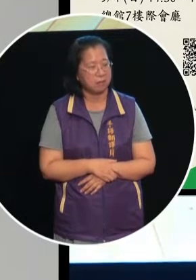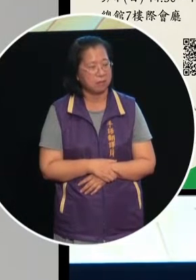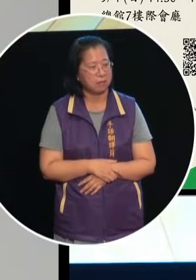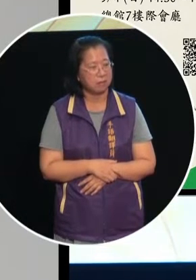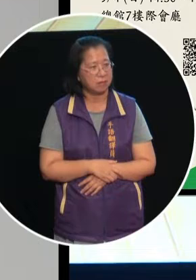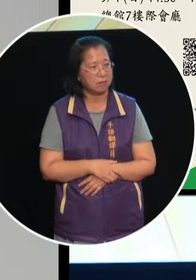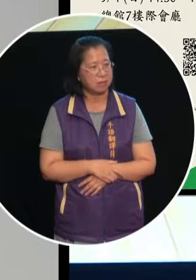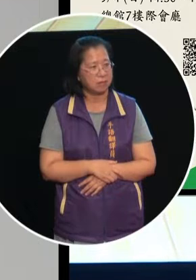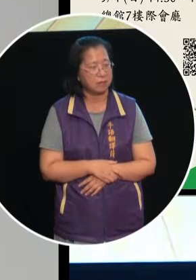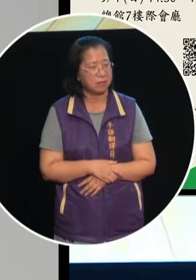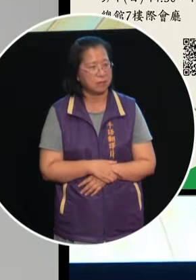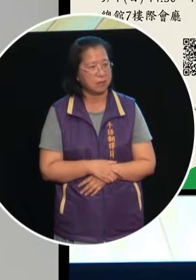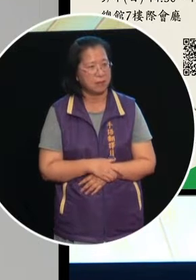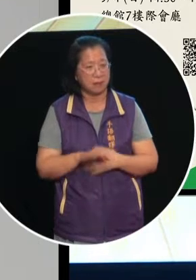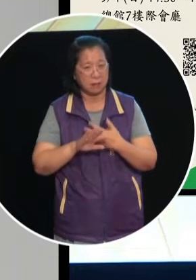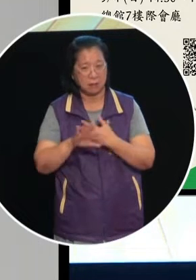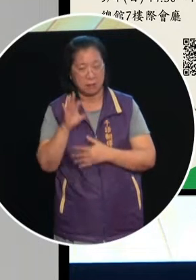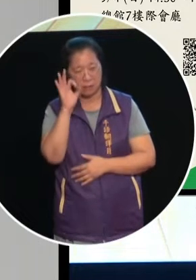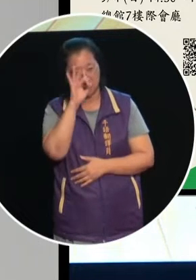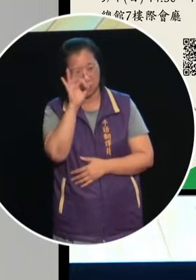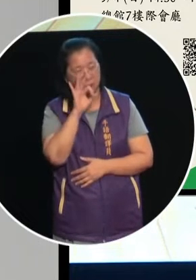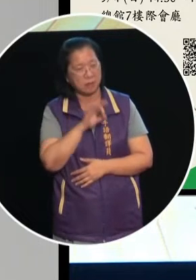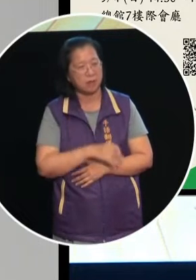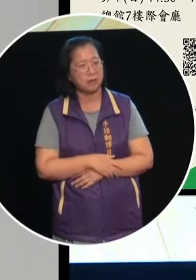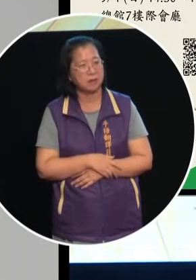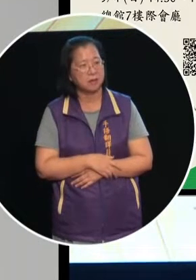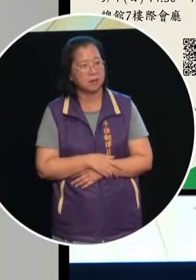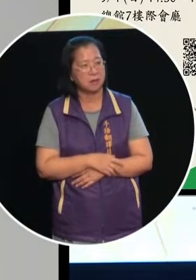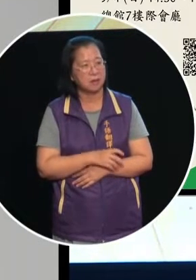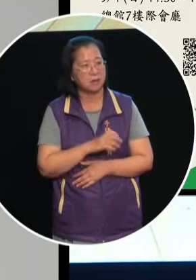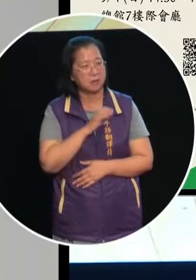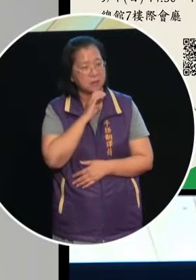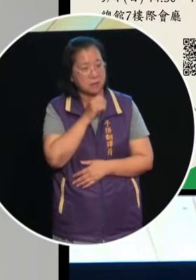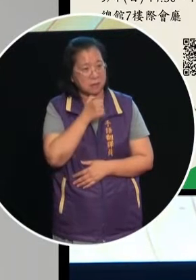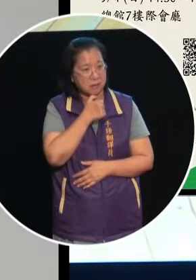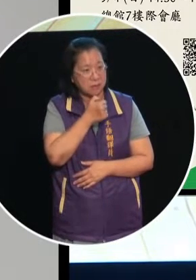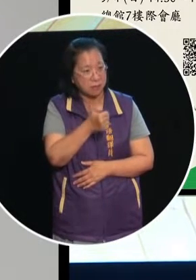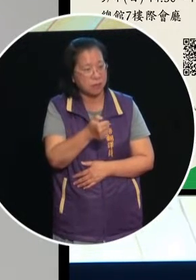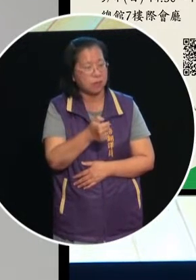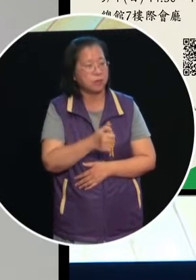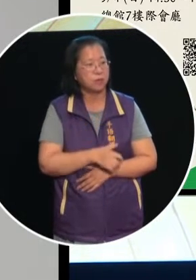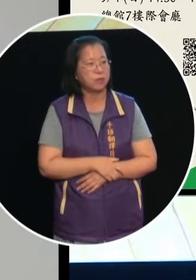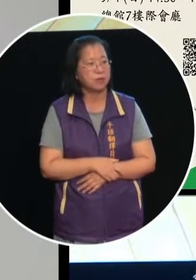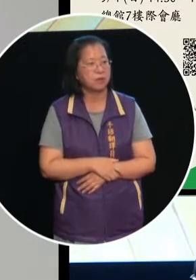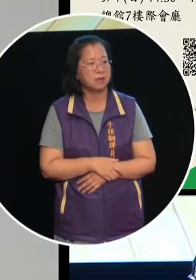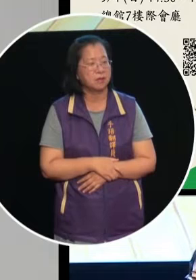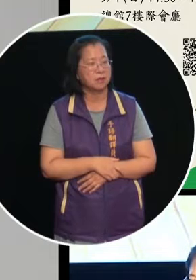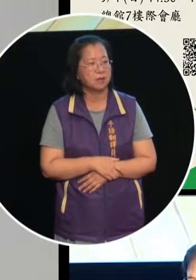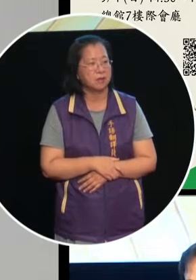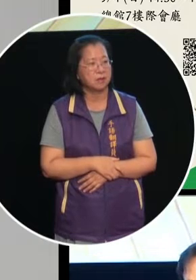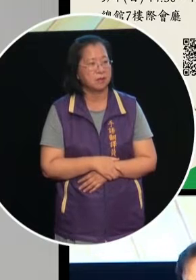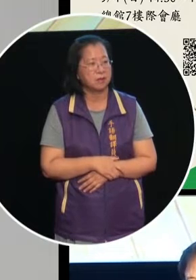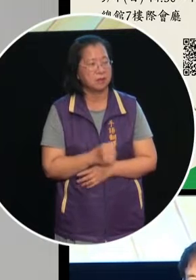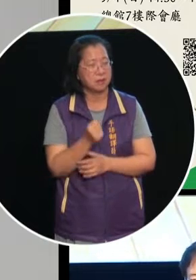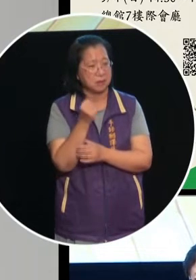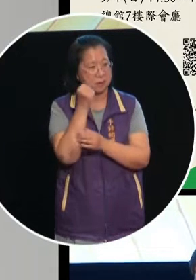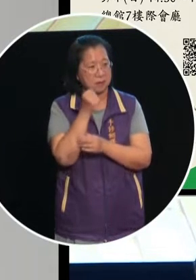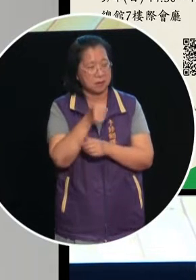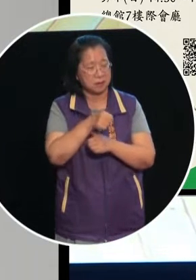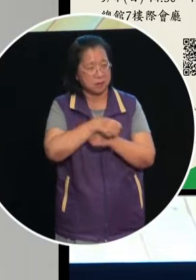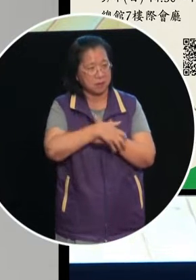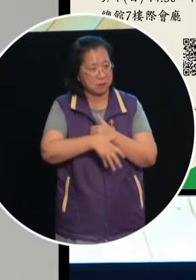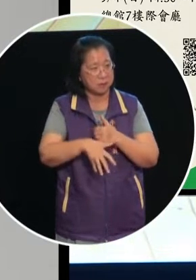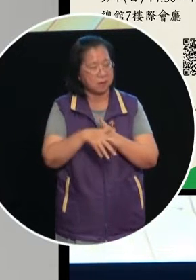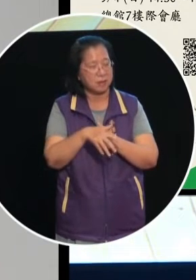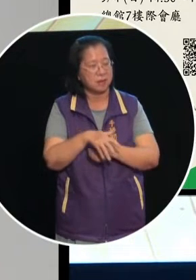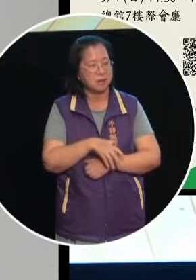四五个中年代的自民党自己派系的人来叫他